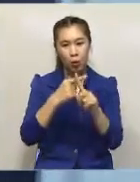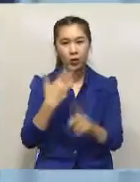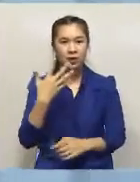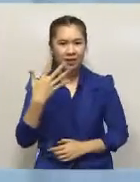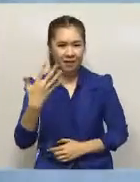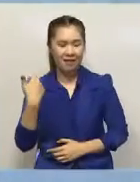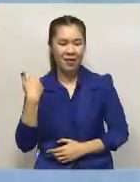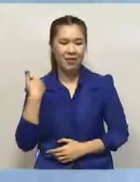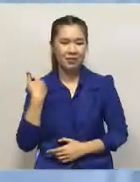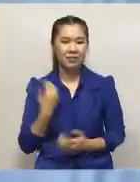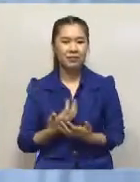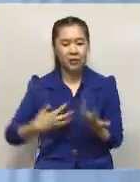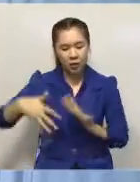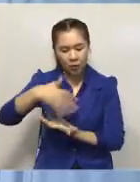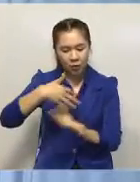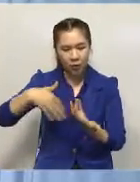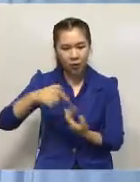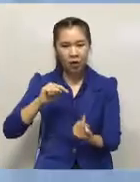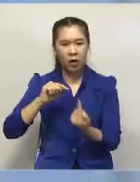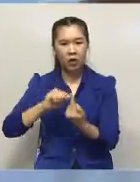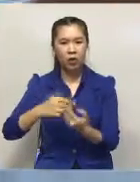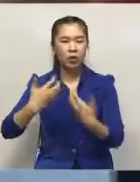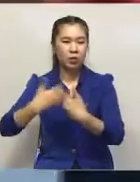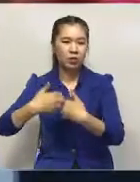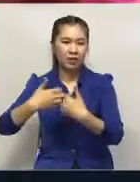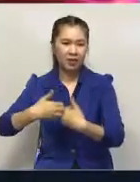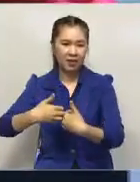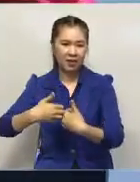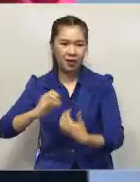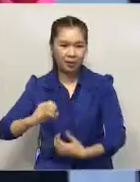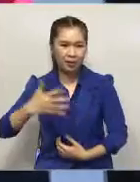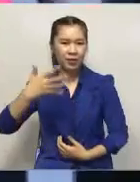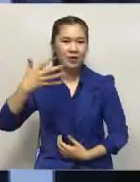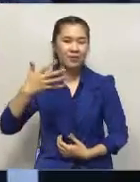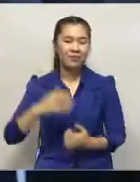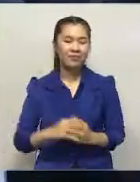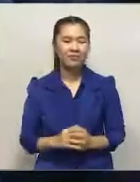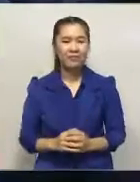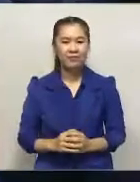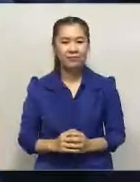ให้มีการไหลเวียนในภาคอุตสาหกรรมซอฟต์แวร์เพิ่มสูงขึ้นตามไปด้วยค่ะ